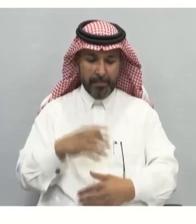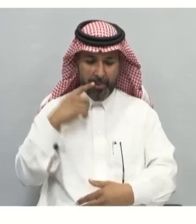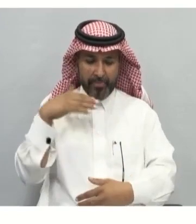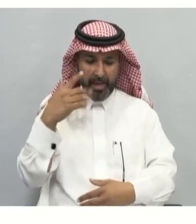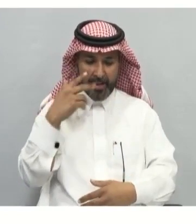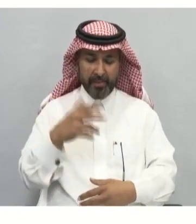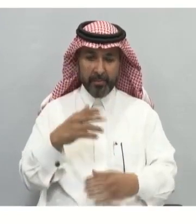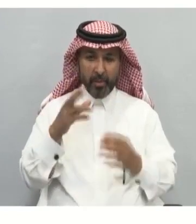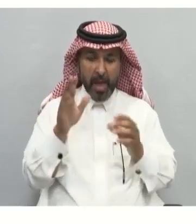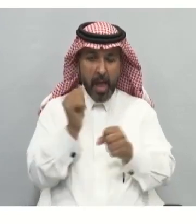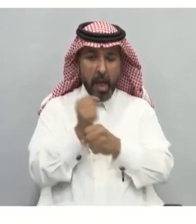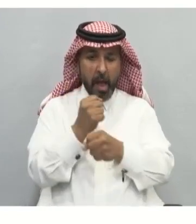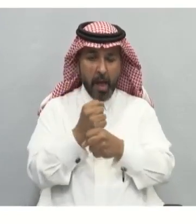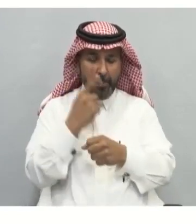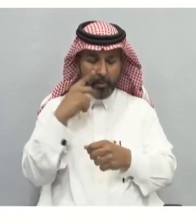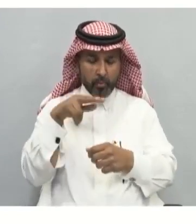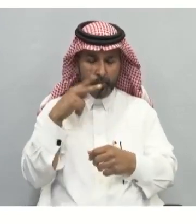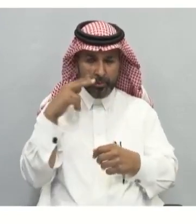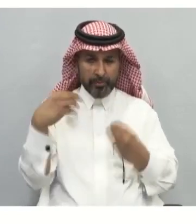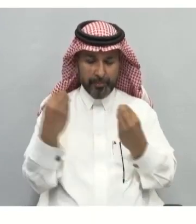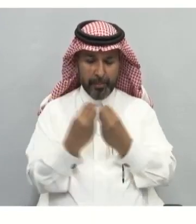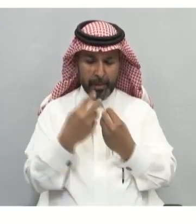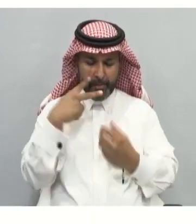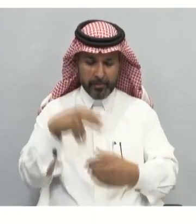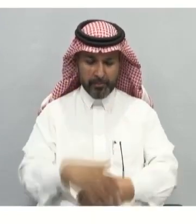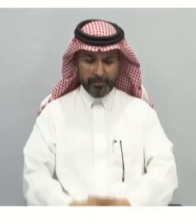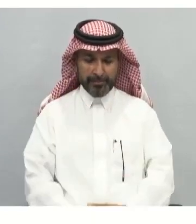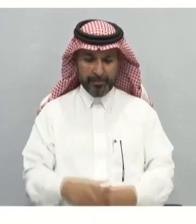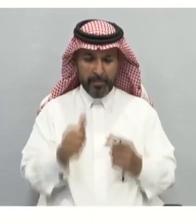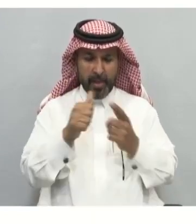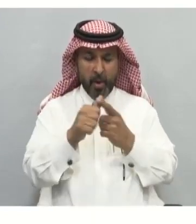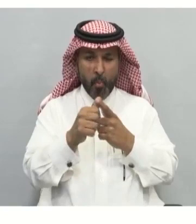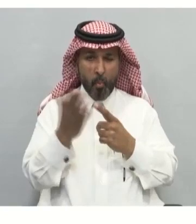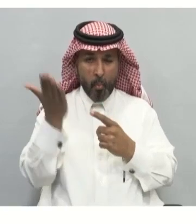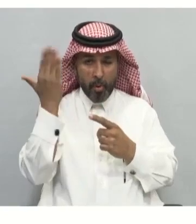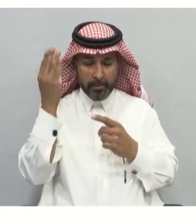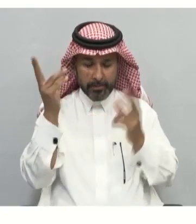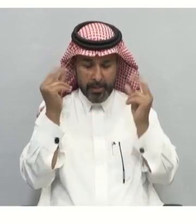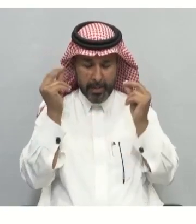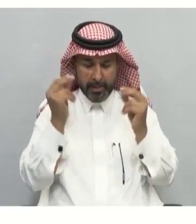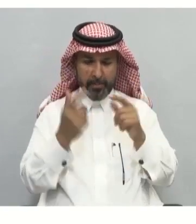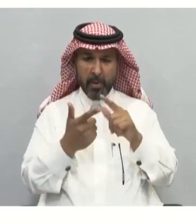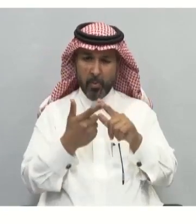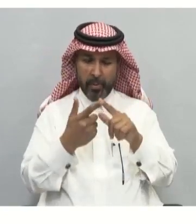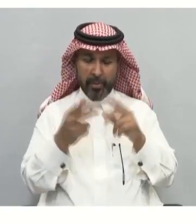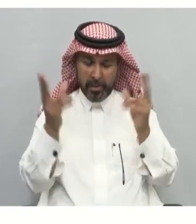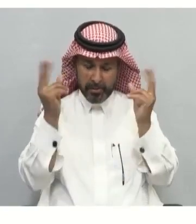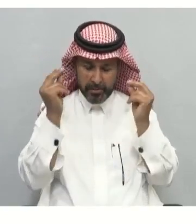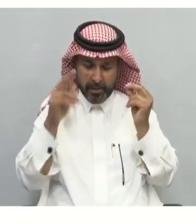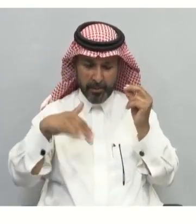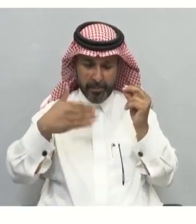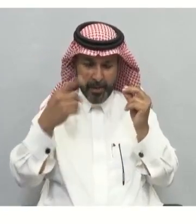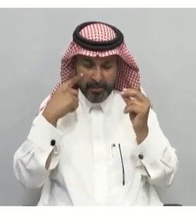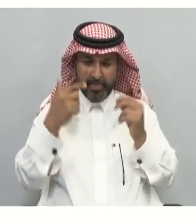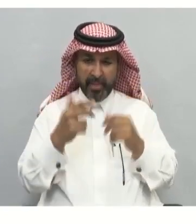العمليه اما مصطلح الحديث فقد سبق وتناولنا في الاثراء الاول اما الحديث النبوي فباذن الله